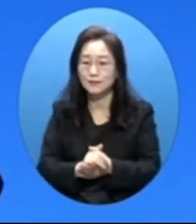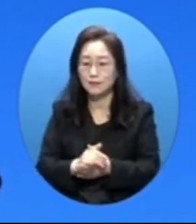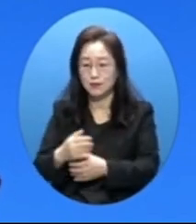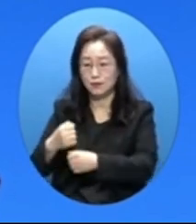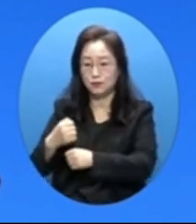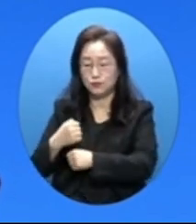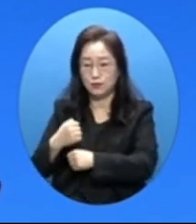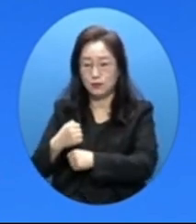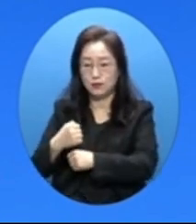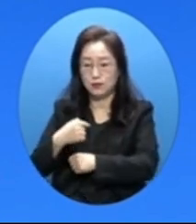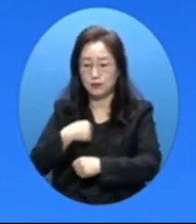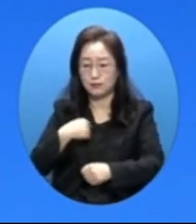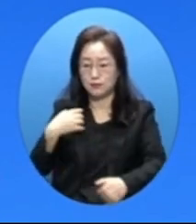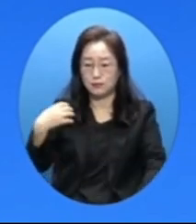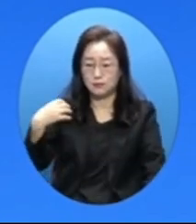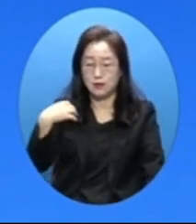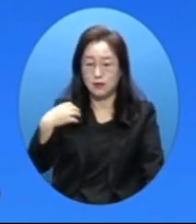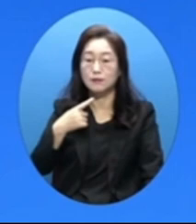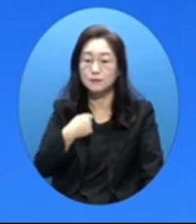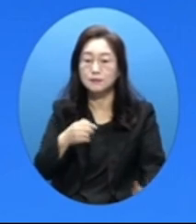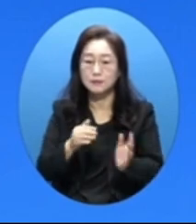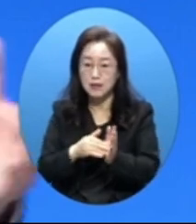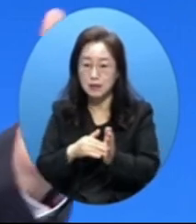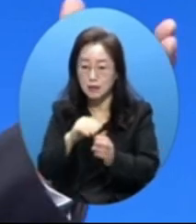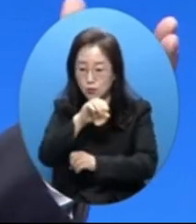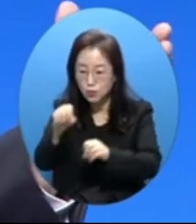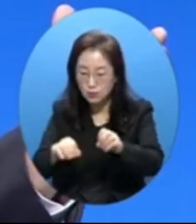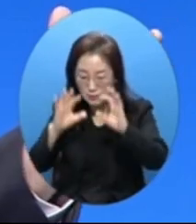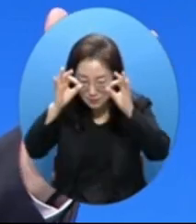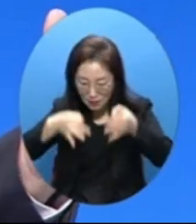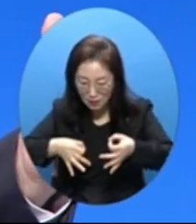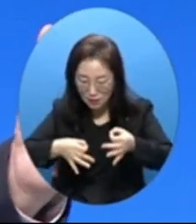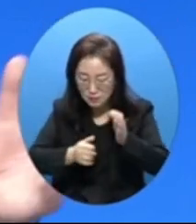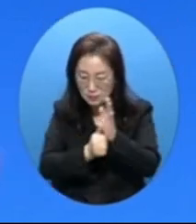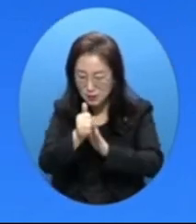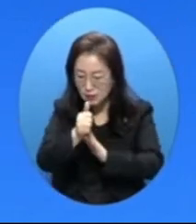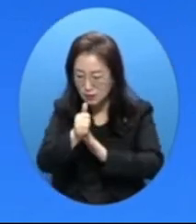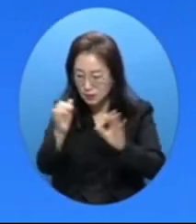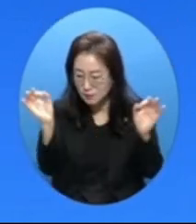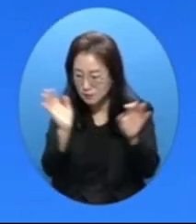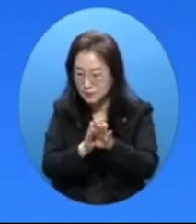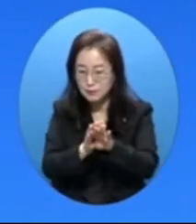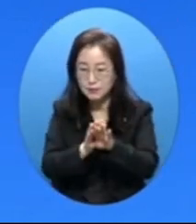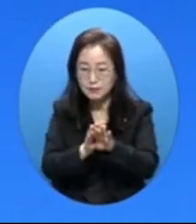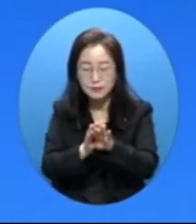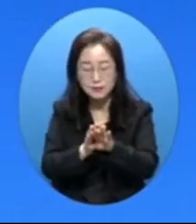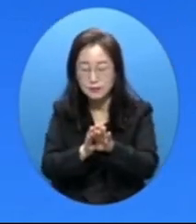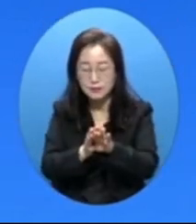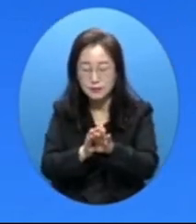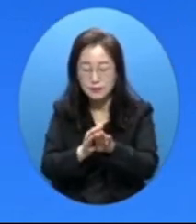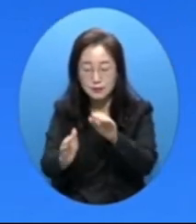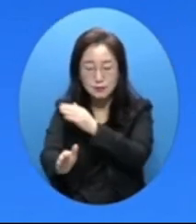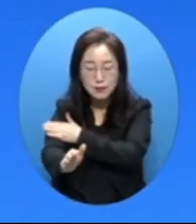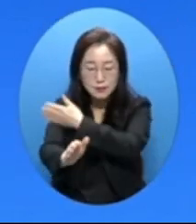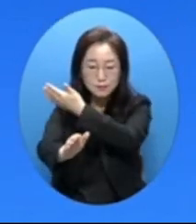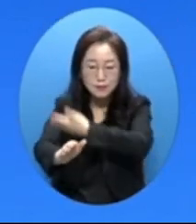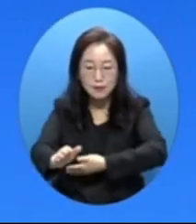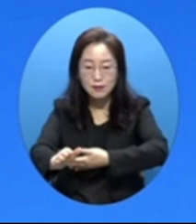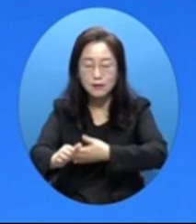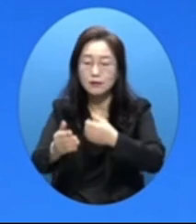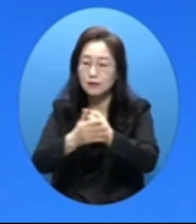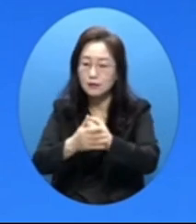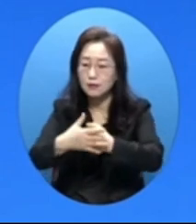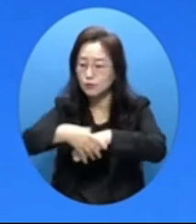군대 창조했던 자기가 이제는 자기 인생에 아무런 희망도 없고 오른팔 일이었으니 활동도 앞으로